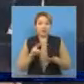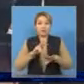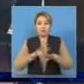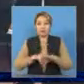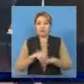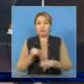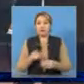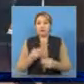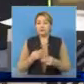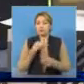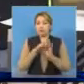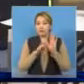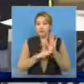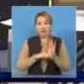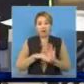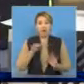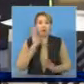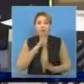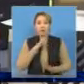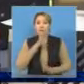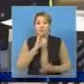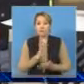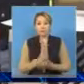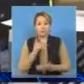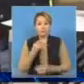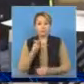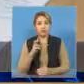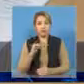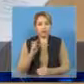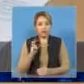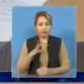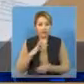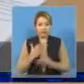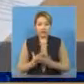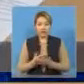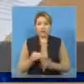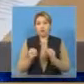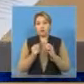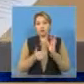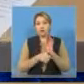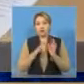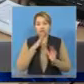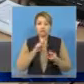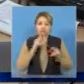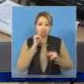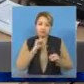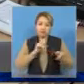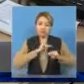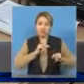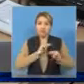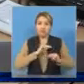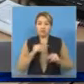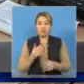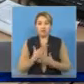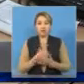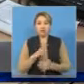саласындағы темірдей тәртіпке бас иген арулар көп. Солардың бірі Салтанат Кушкалиева. 16 жылдан бері ерлермен қатар иық тіресіп еңбек етіп